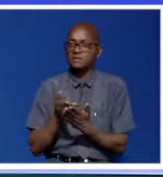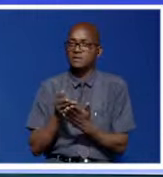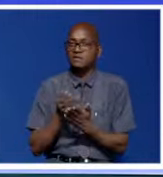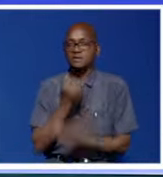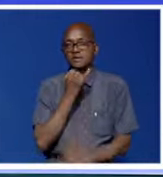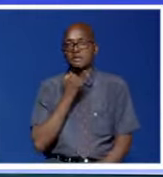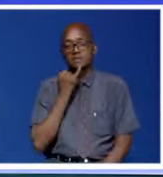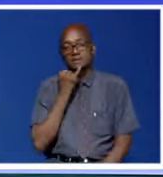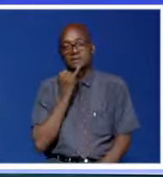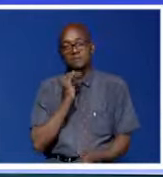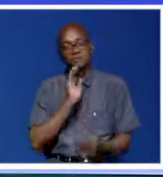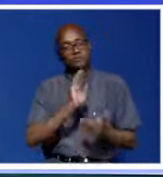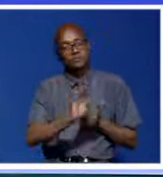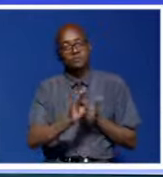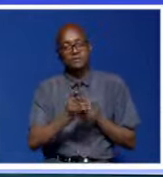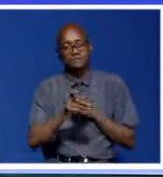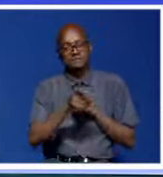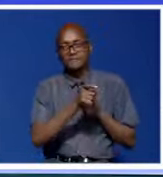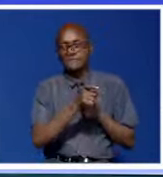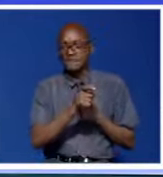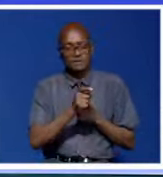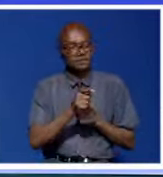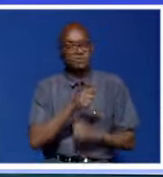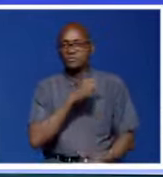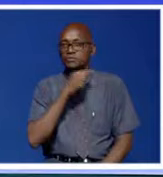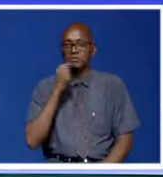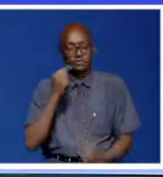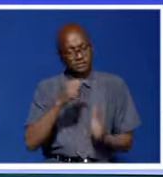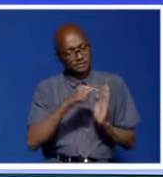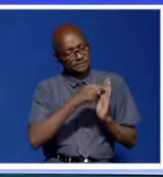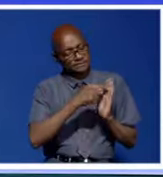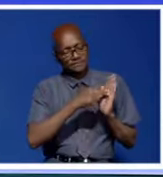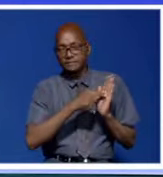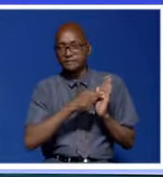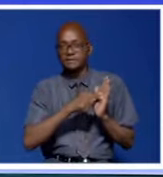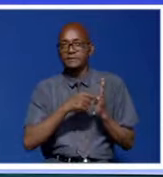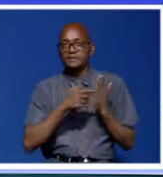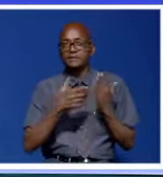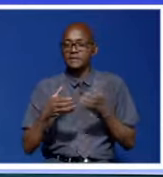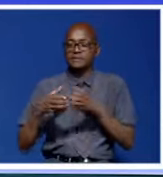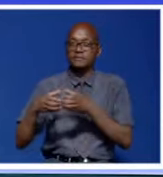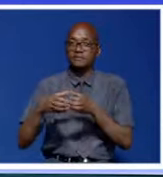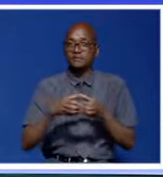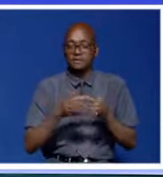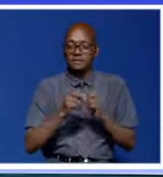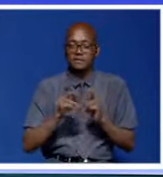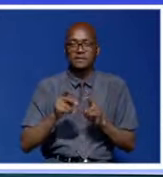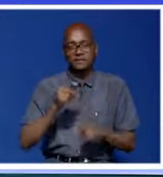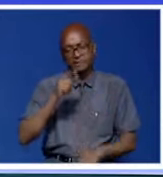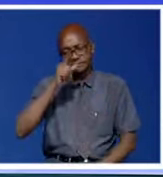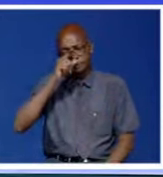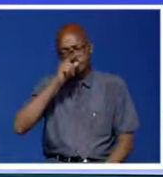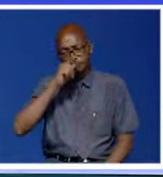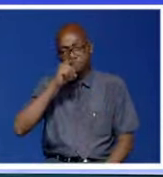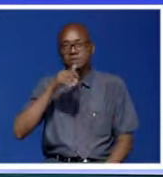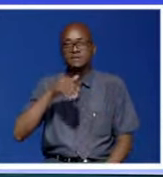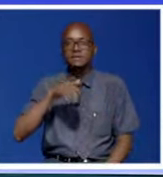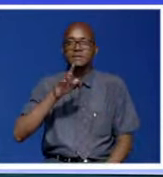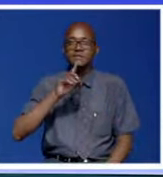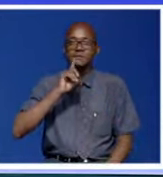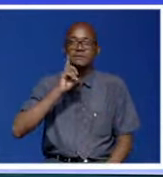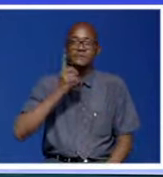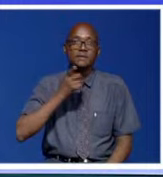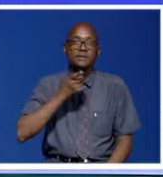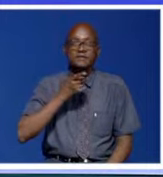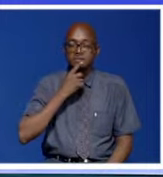ukanda wa Gaza halijakidhi matakwa yoyote ya makundi ya wapiganaji wa Palestina, lakini itachunguza zaidi katika kutoa majibu